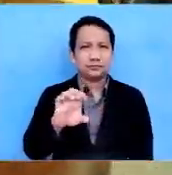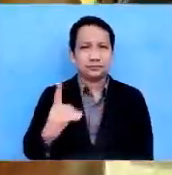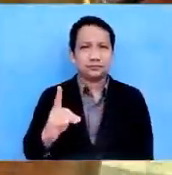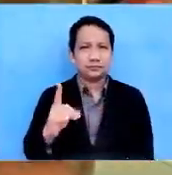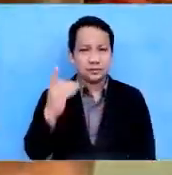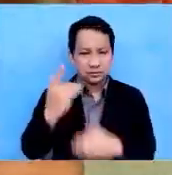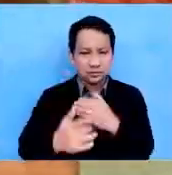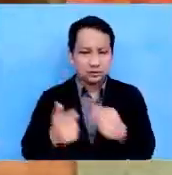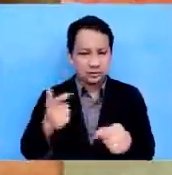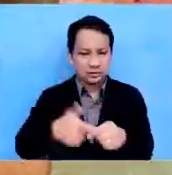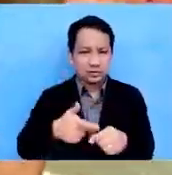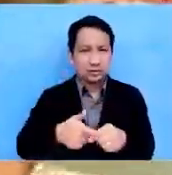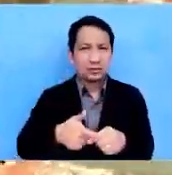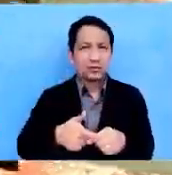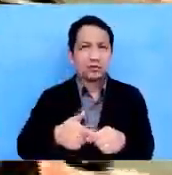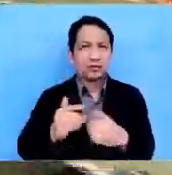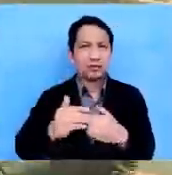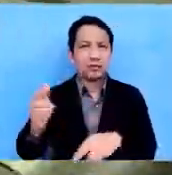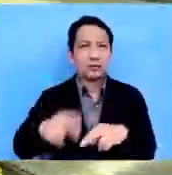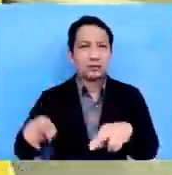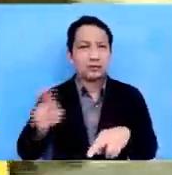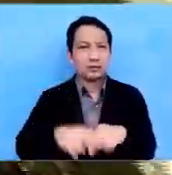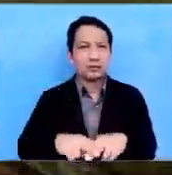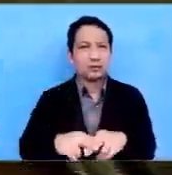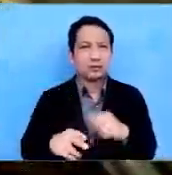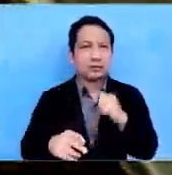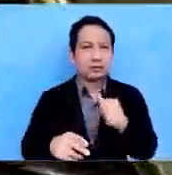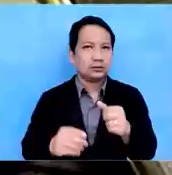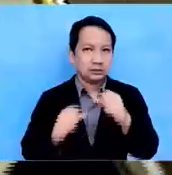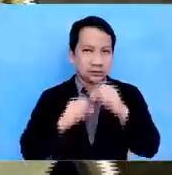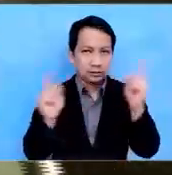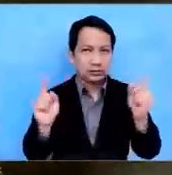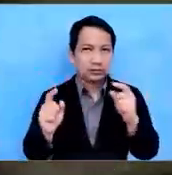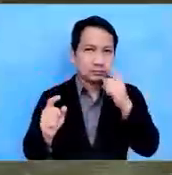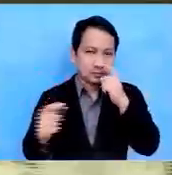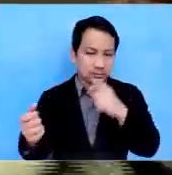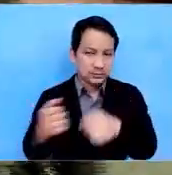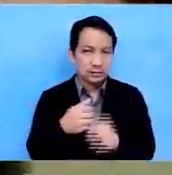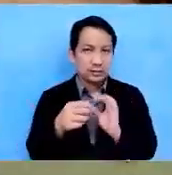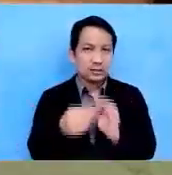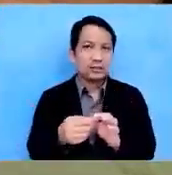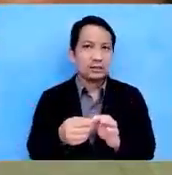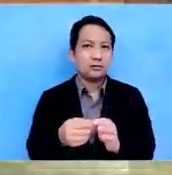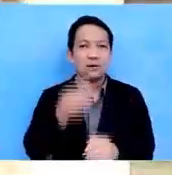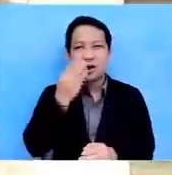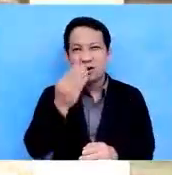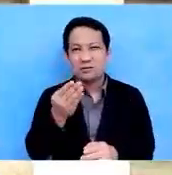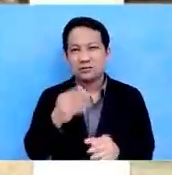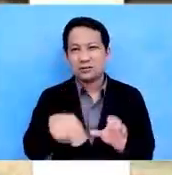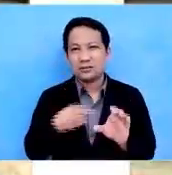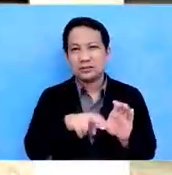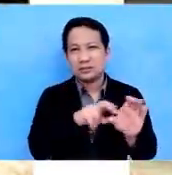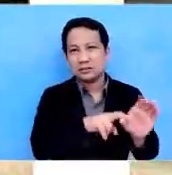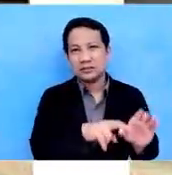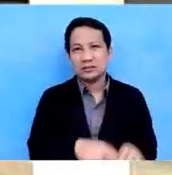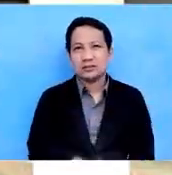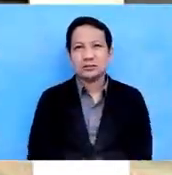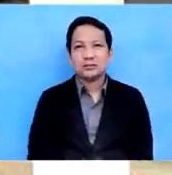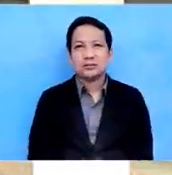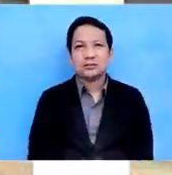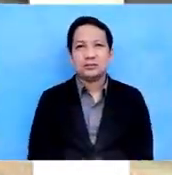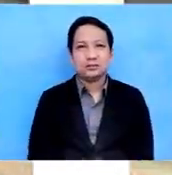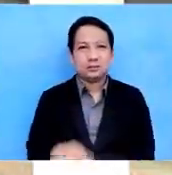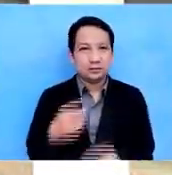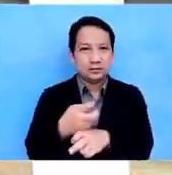nagpakarga para hindi abutan ng taas singil. Pero hindi niya raw yan mabawi dahil sa tumal naman ng biyahe. Mahirap din ang biyahe